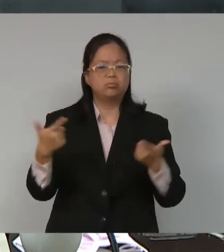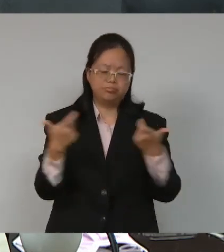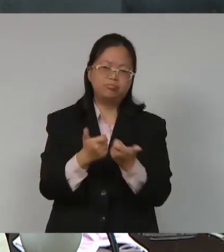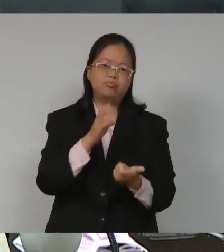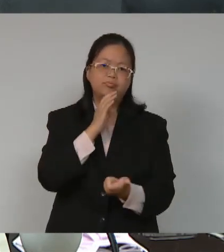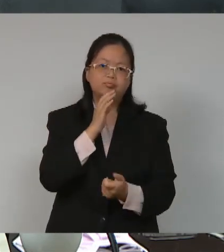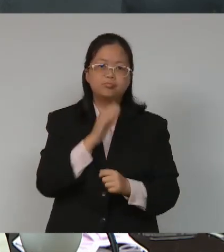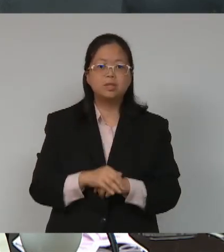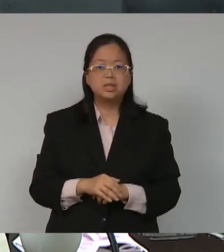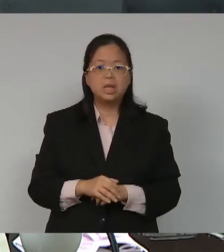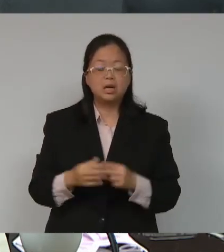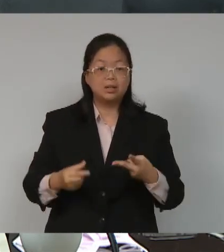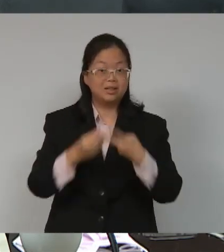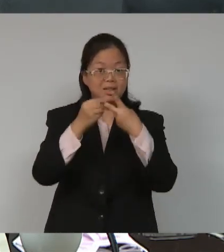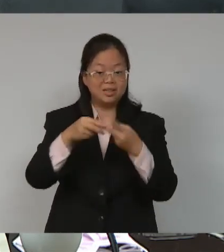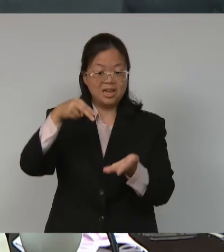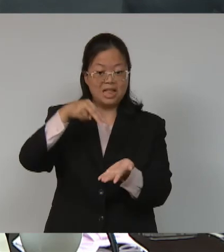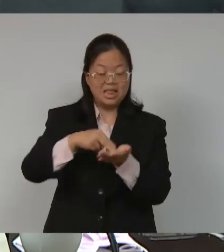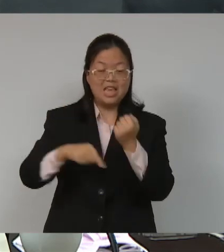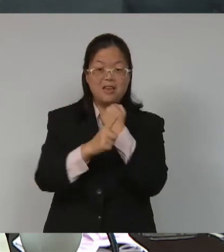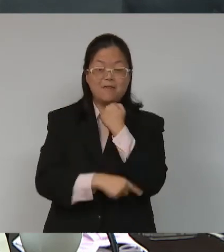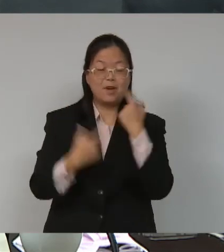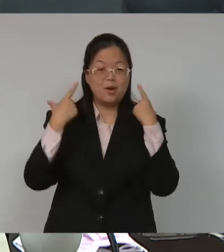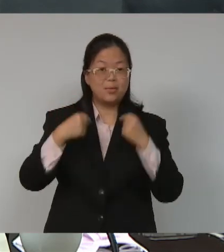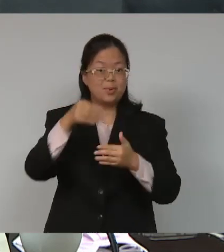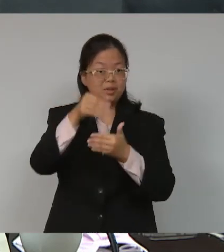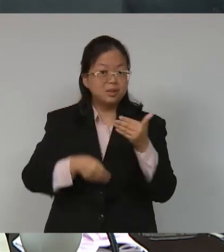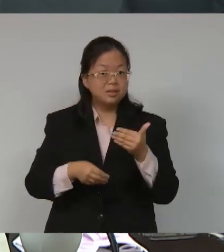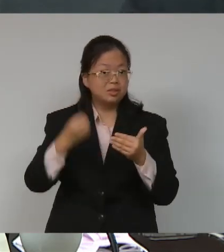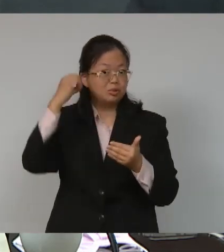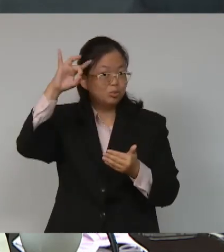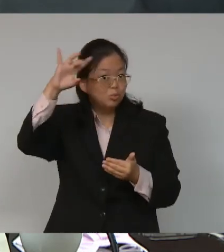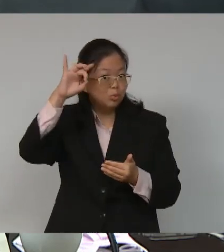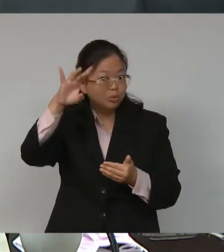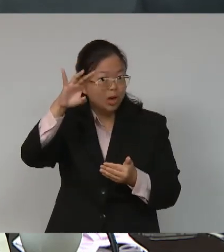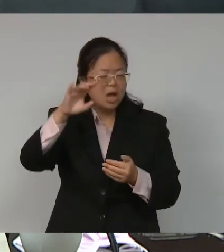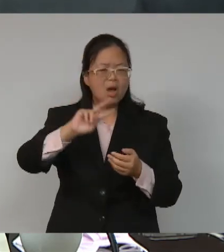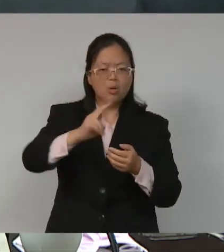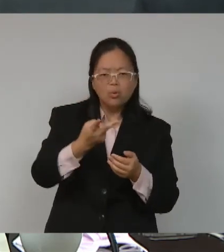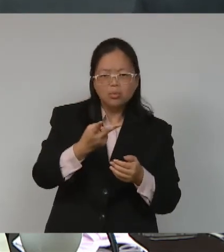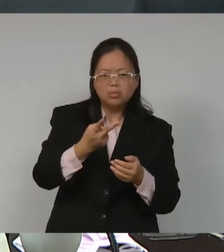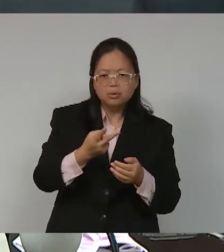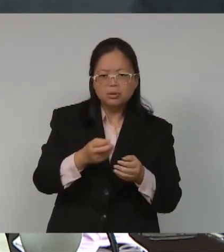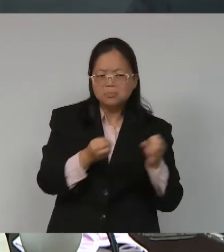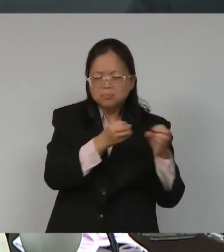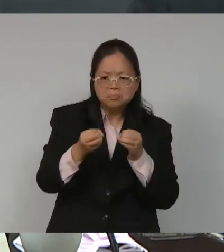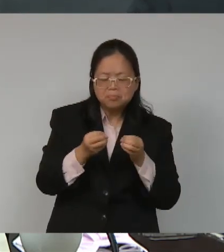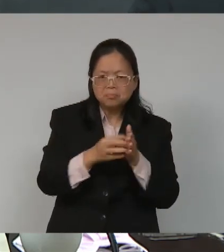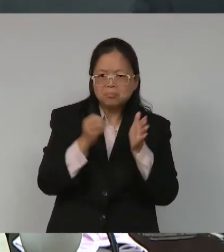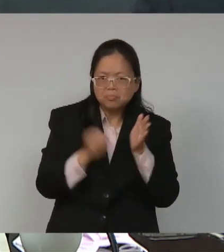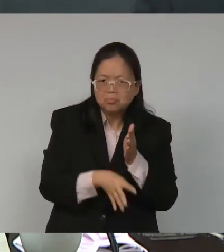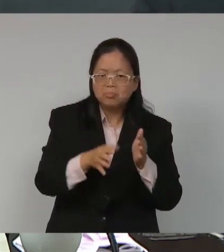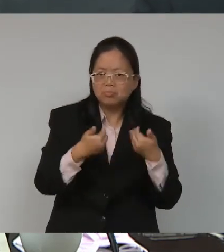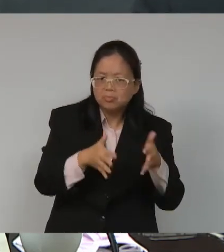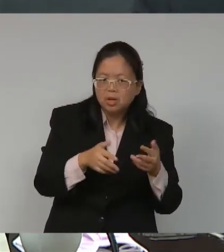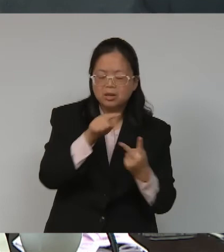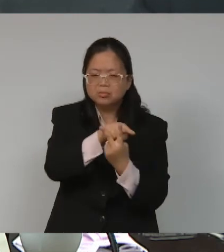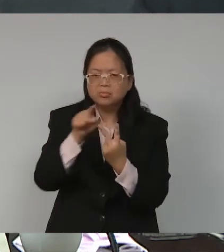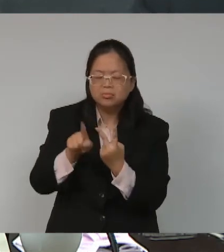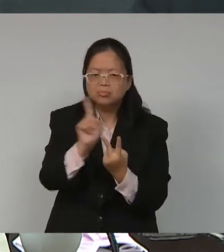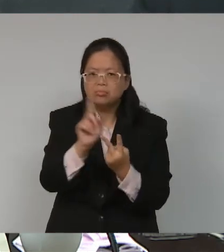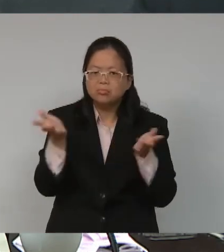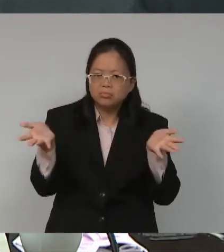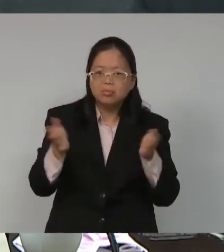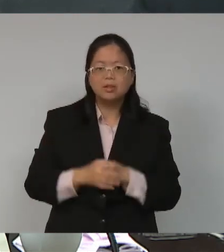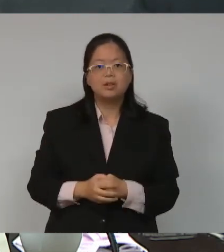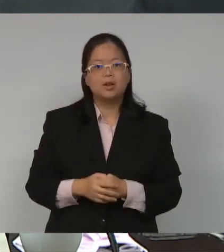到底是不是立法原则的创制？好，刚刚有非常多的讨论，到底是创制还是复决？好，那我想我们的提案方非常的清